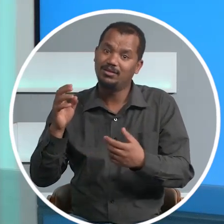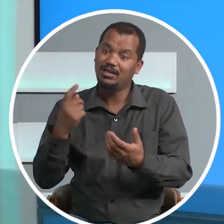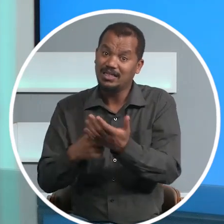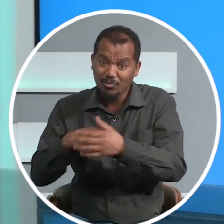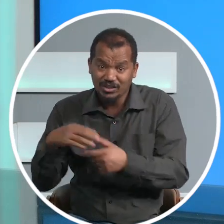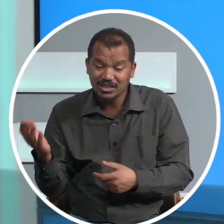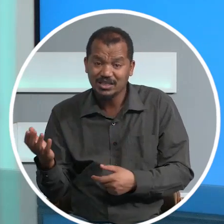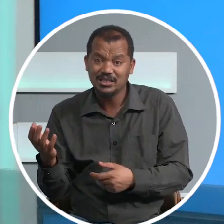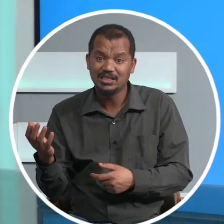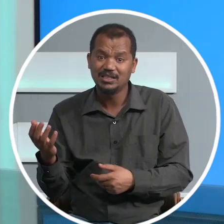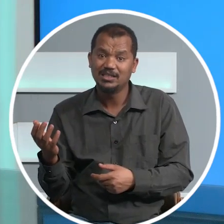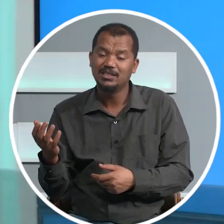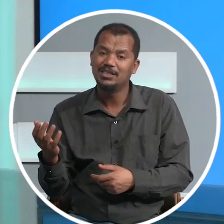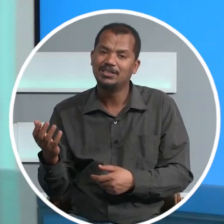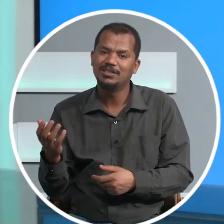አለው